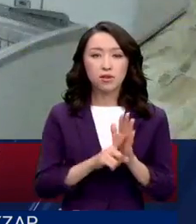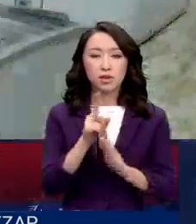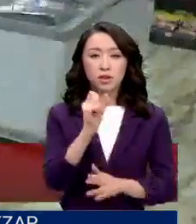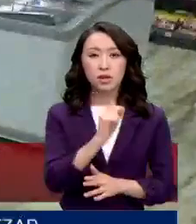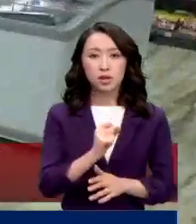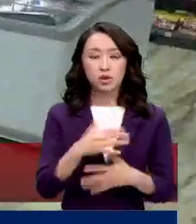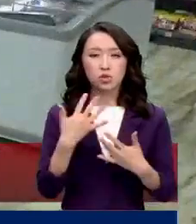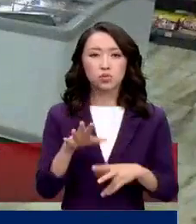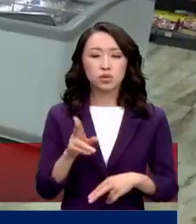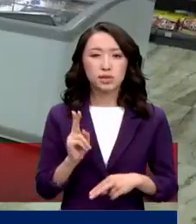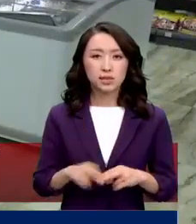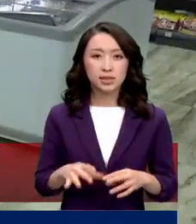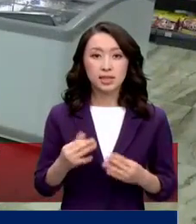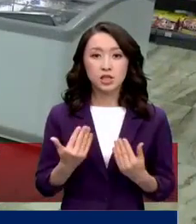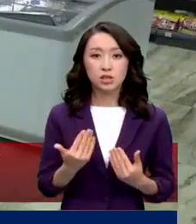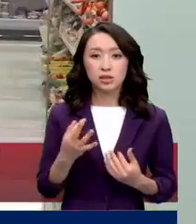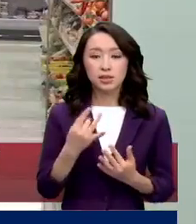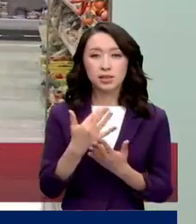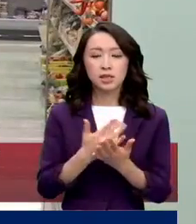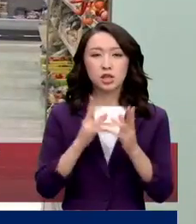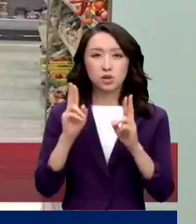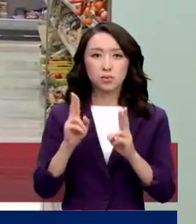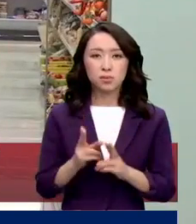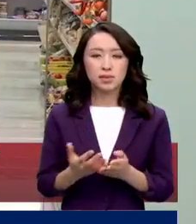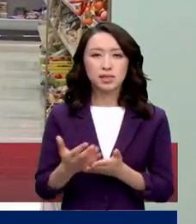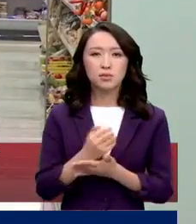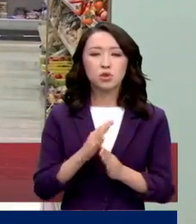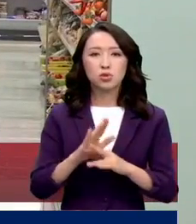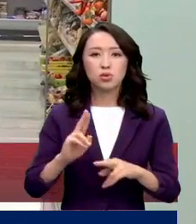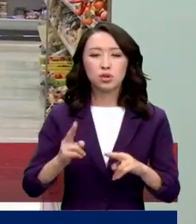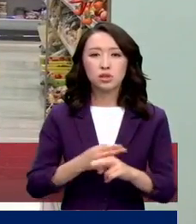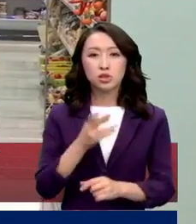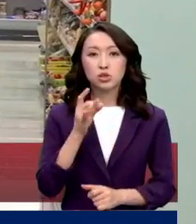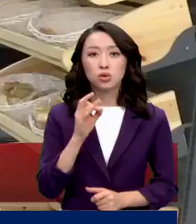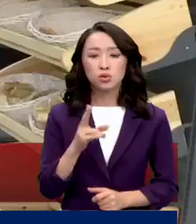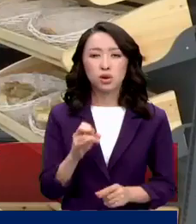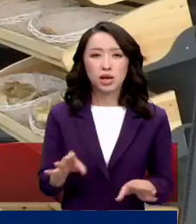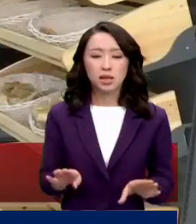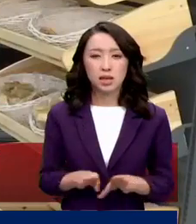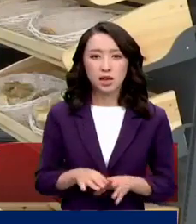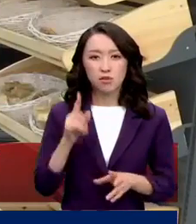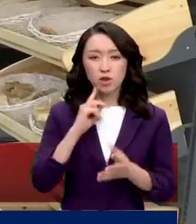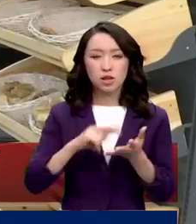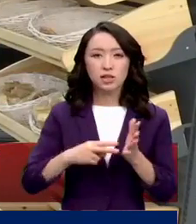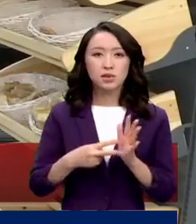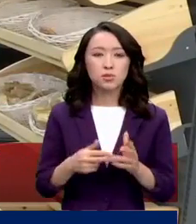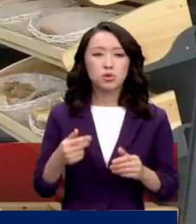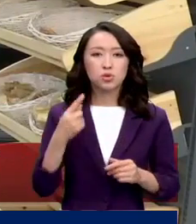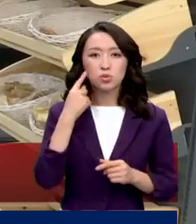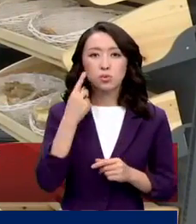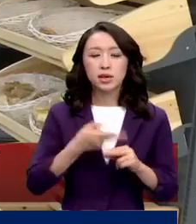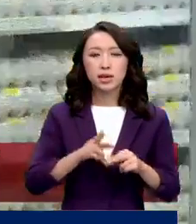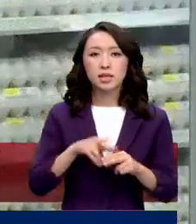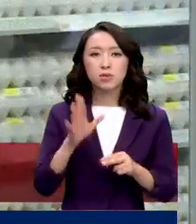августа они уже истекают. И теперь из данных правил собираются исключить вообще срок как таковой. Разработчики убеждены, это